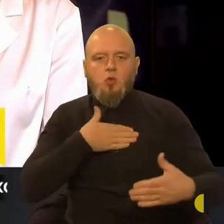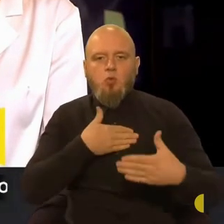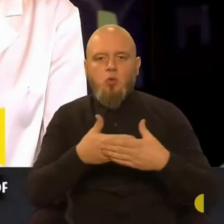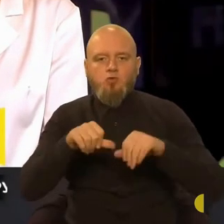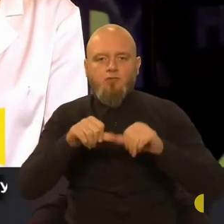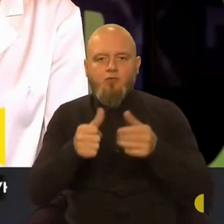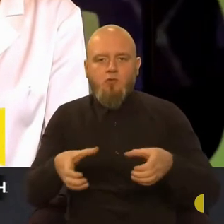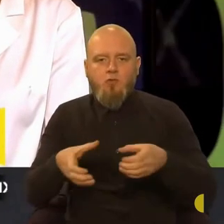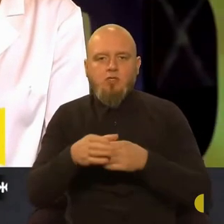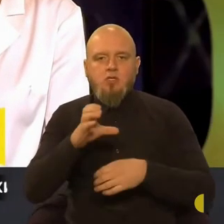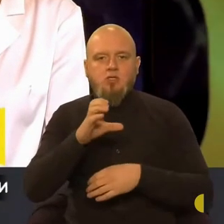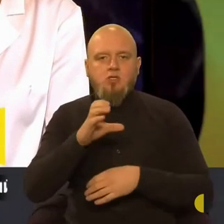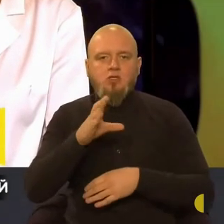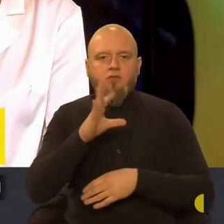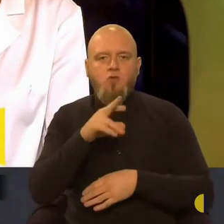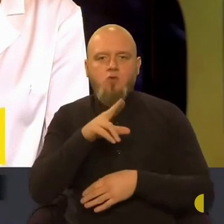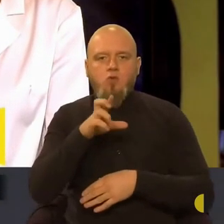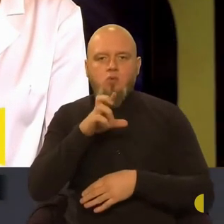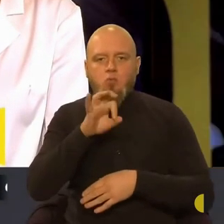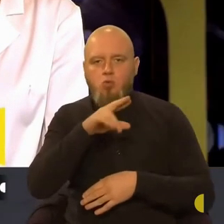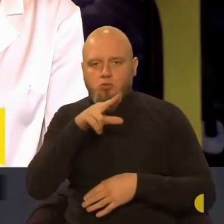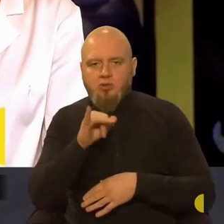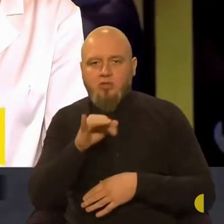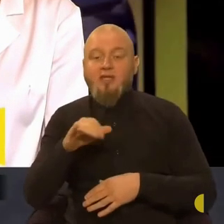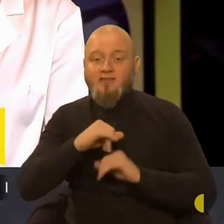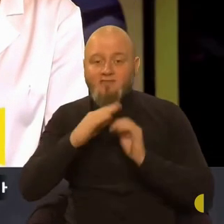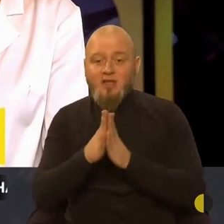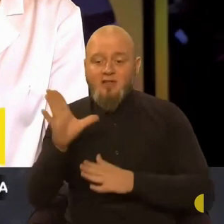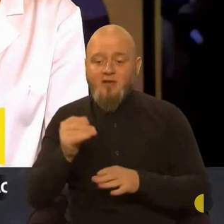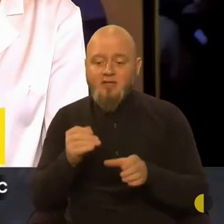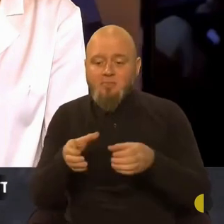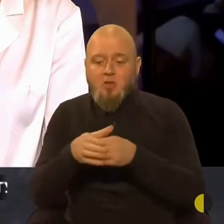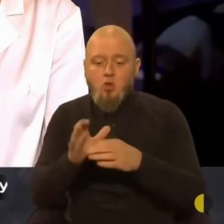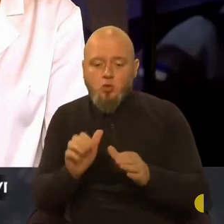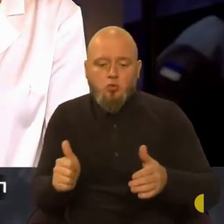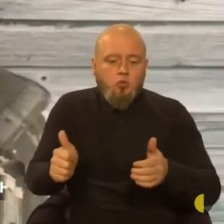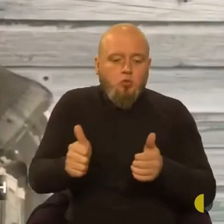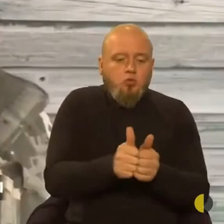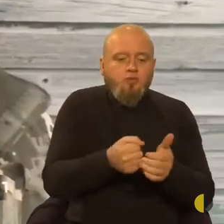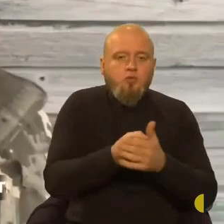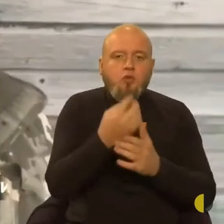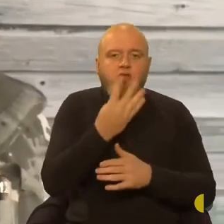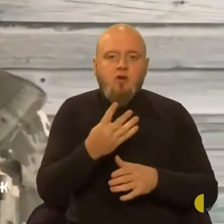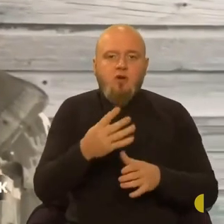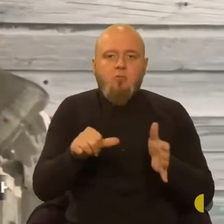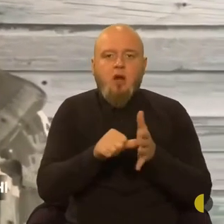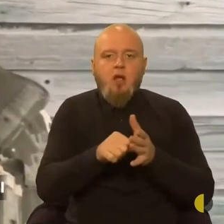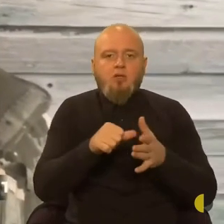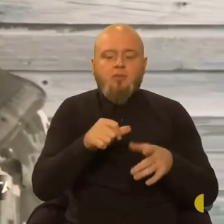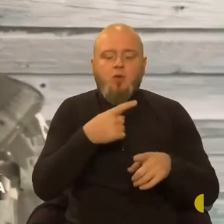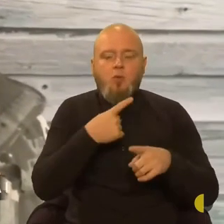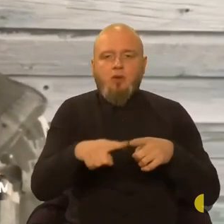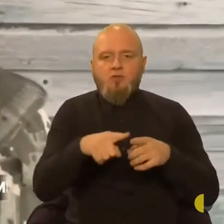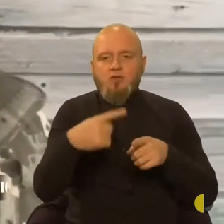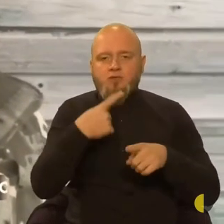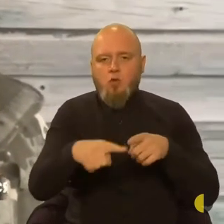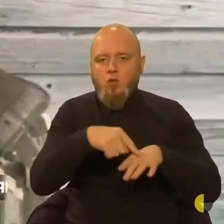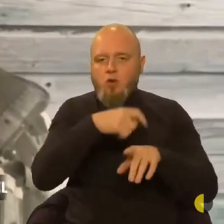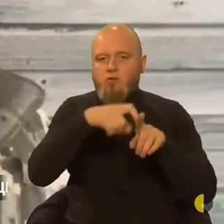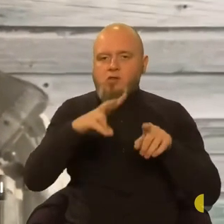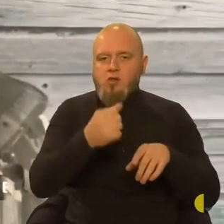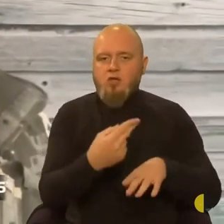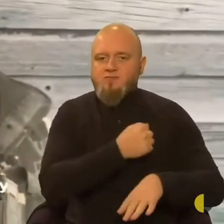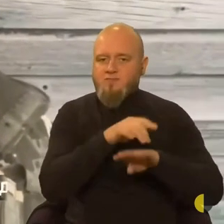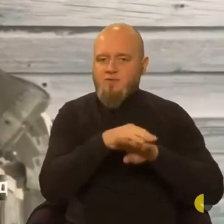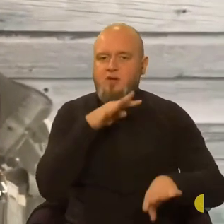добровольчого формування «Свободи», і, власне, весь батальйон долучився до 4-ї бригади оперативного швидкого реагування Національної гвардії, і